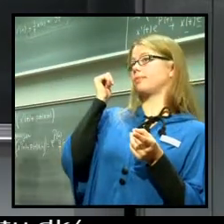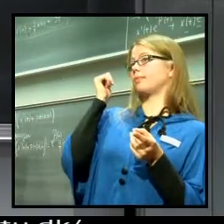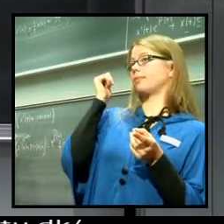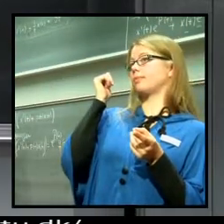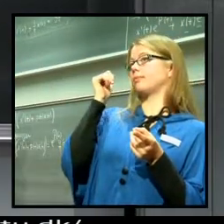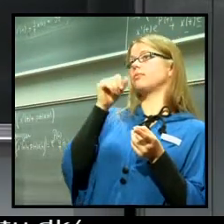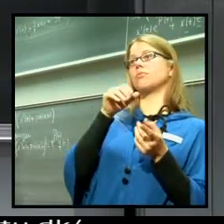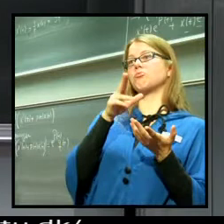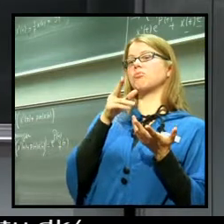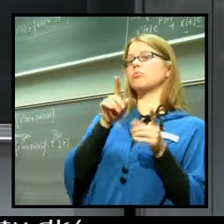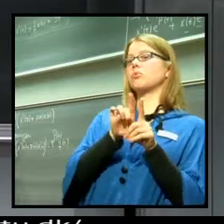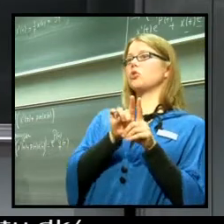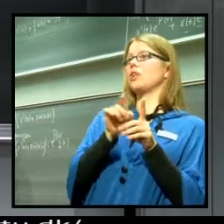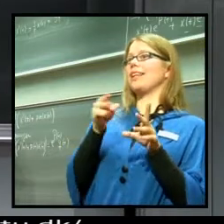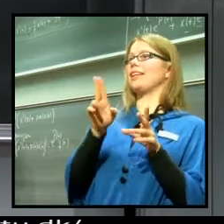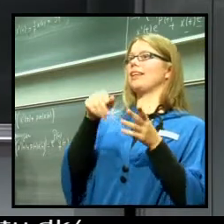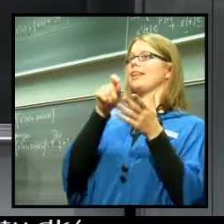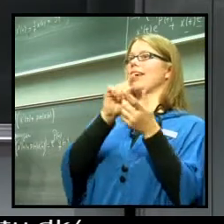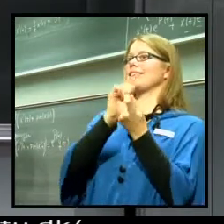Så nu kan jeg skrive ligningen om til,